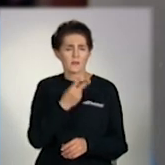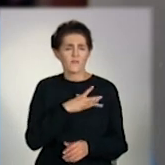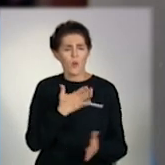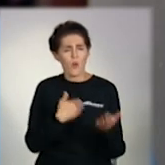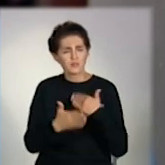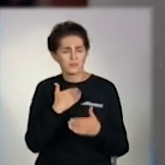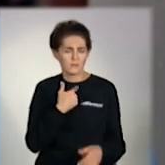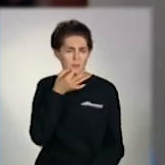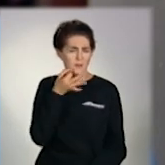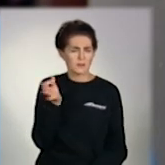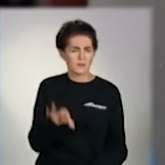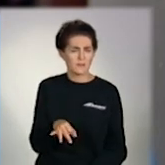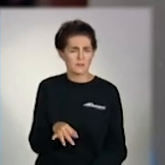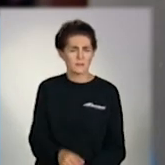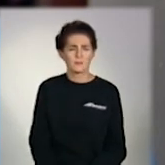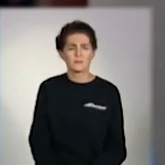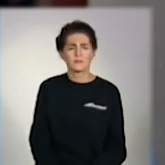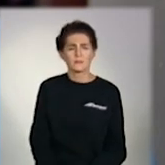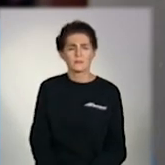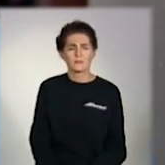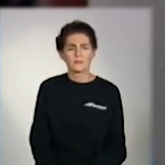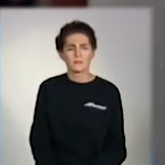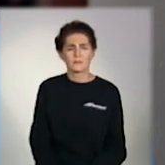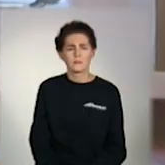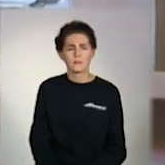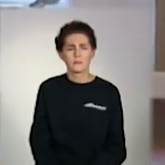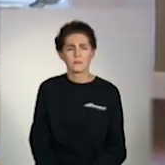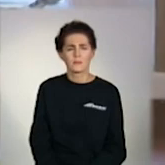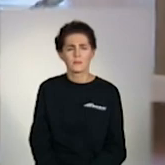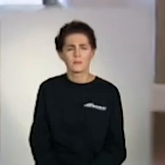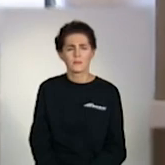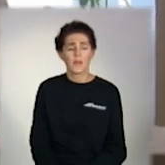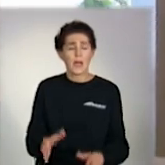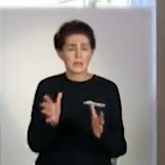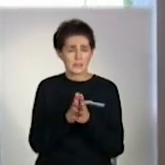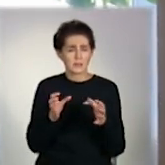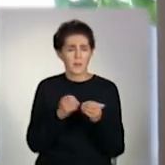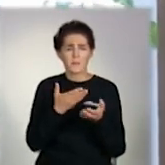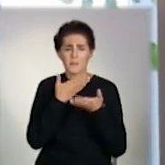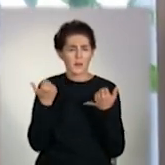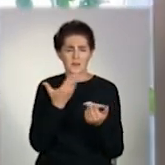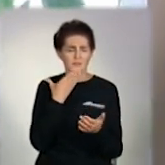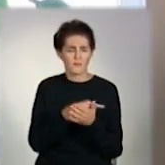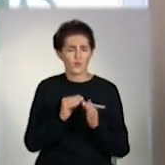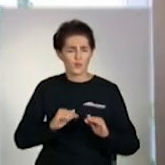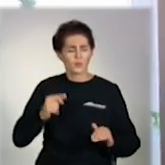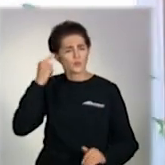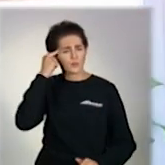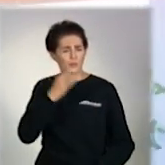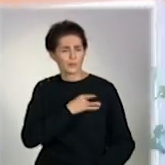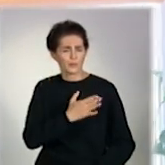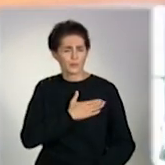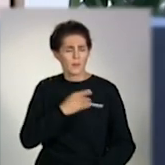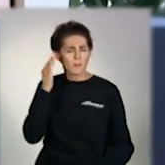я кайфую. Вот это просто класс. Подружжя не мало спільних дітей. Над усиновленням